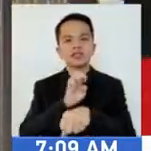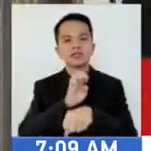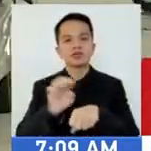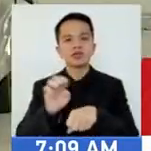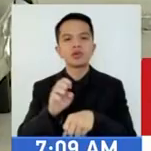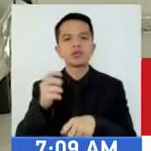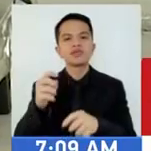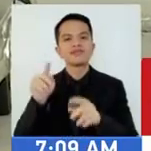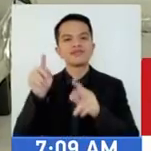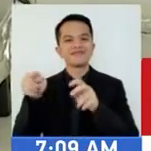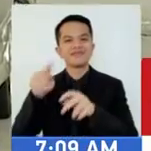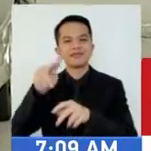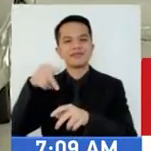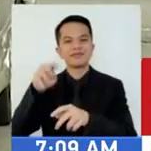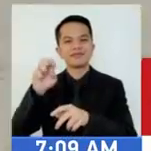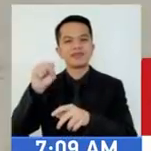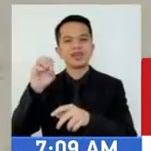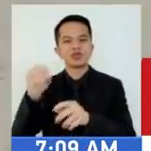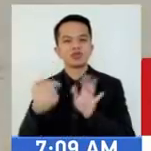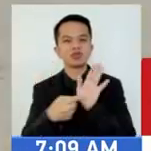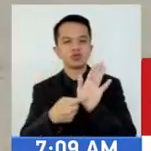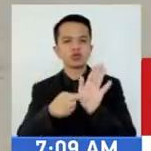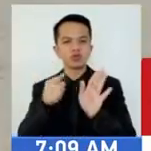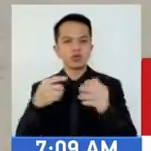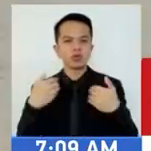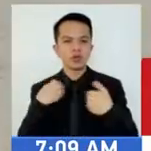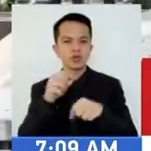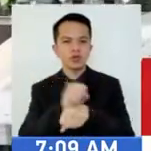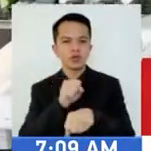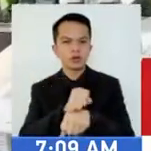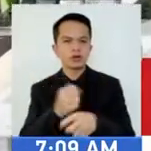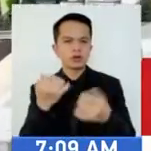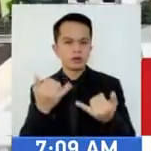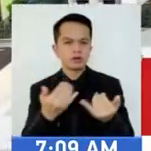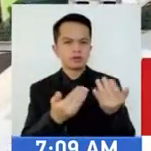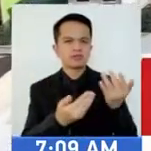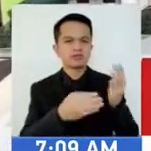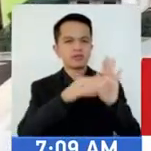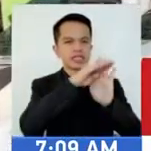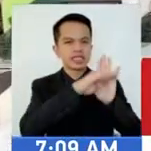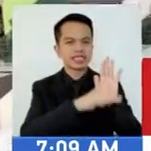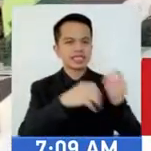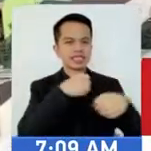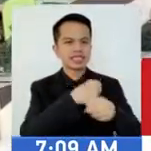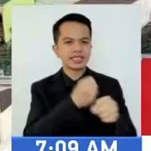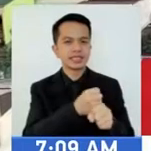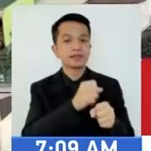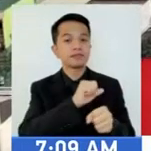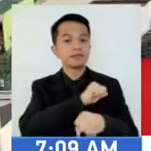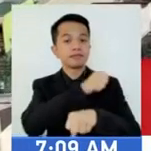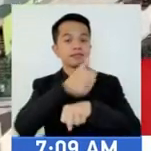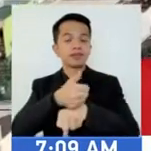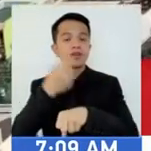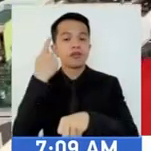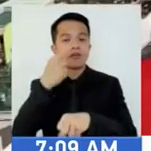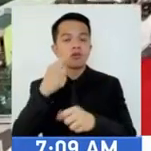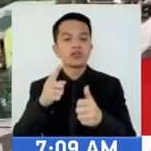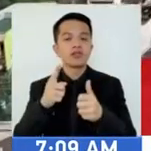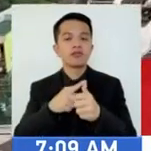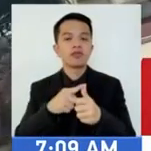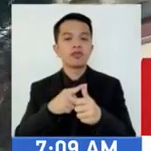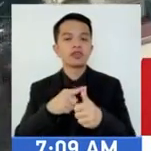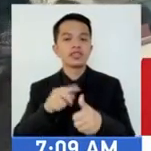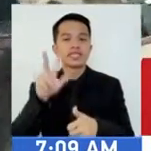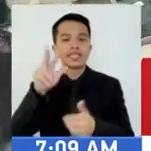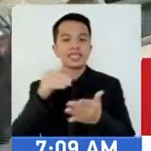trabaho. Binubuo pa ang mga panuntunan at regulasyon dito. Ilulunsad muna ito para sa unang 3,000 benepisyaryo sa Northern